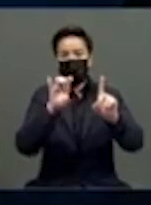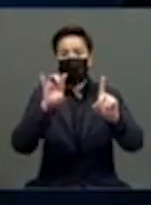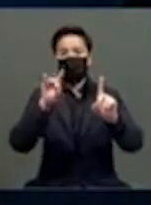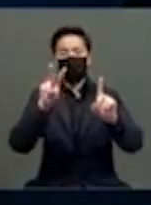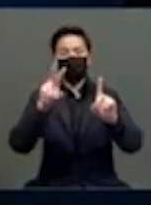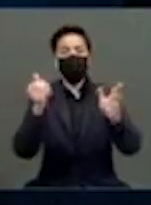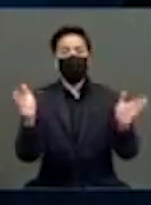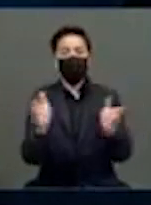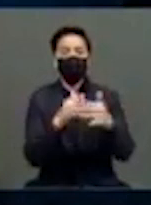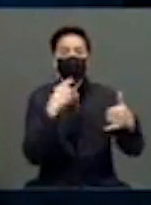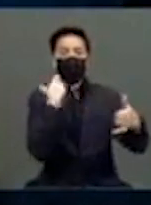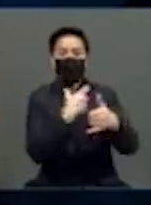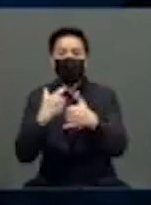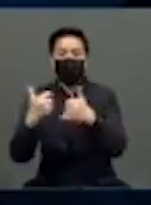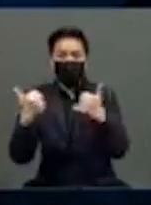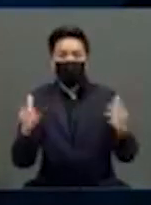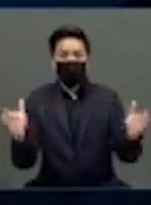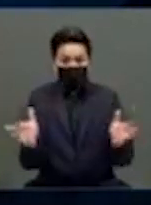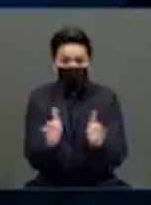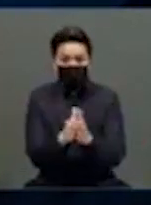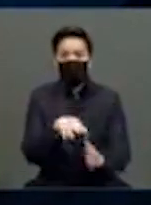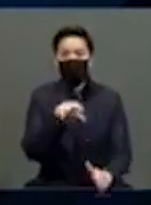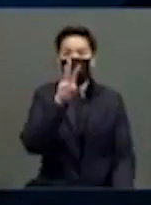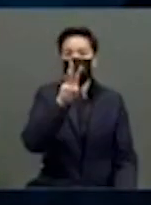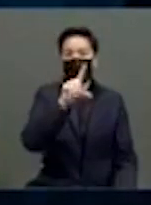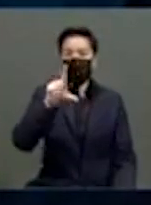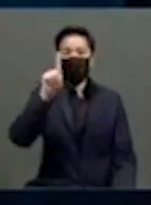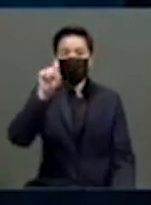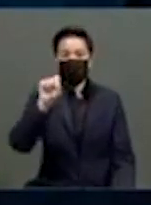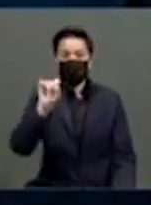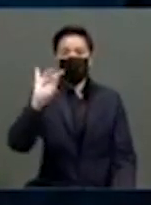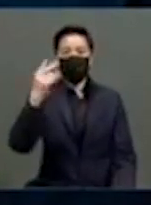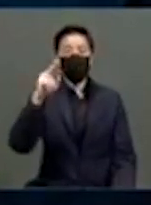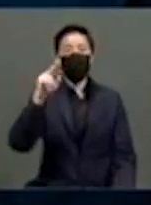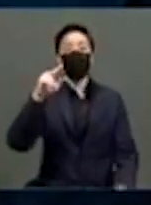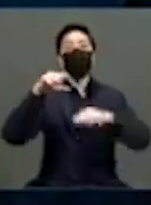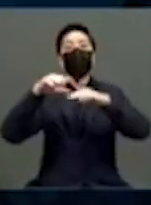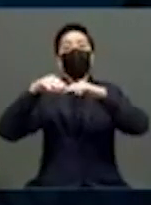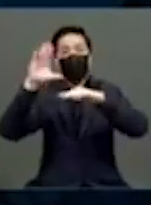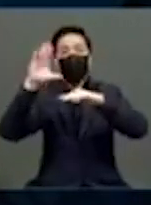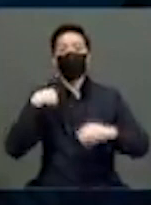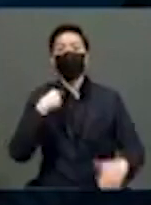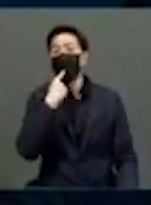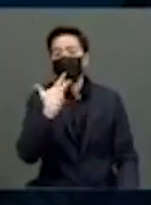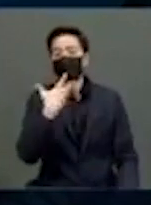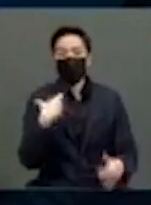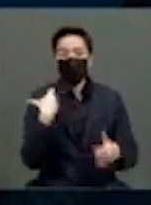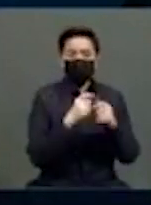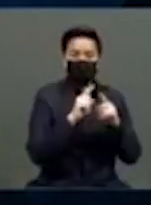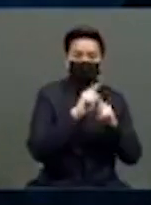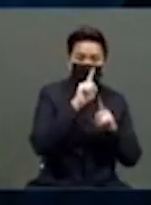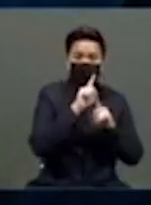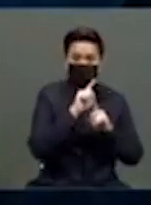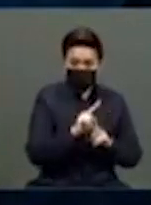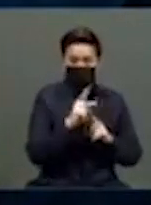นะครับทำให้ยอดรวมสะสมนะครับ 6ล้านหนึ่งแสนแปดหมื่นกว่าสิ่งที่ผมได้กล่าวไว้นะครับเข็ม 1เข็ม 2